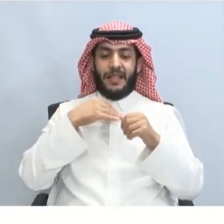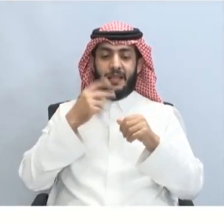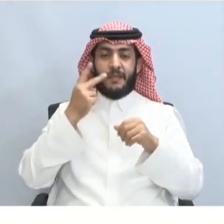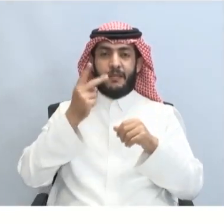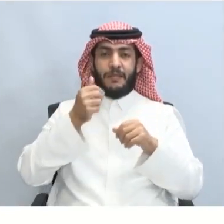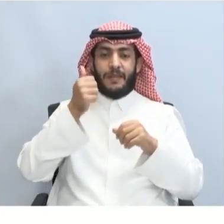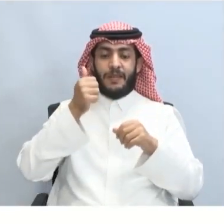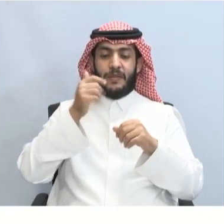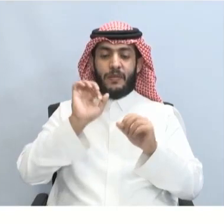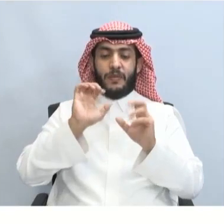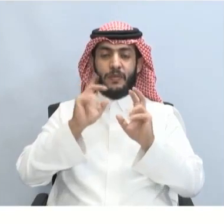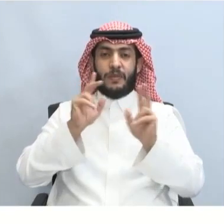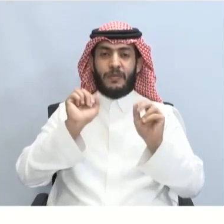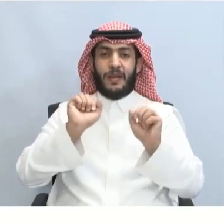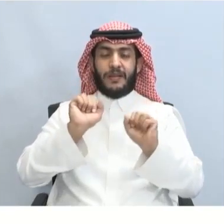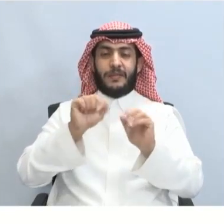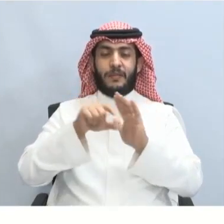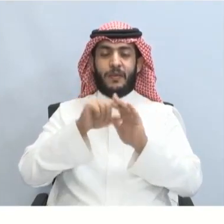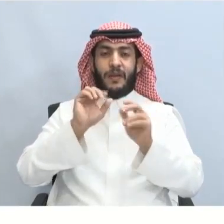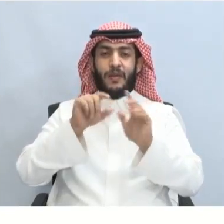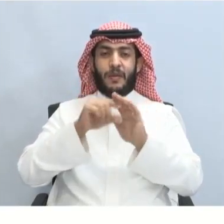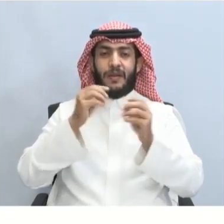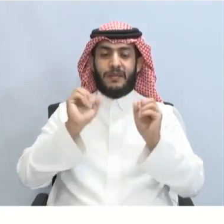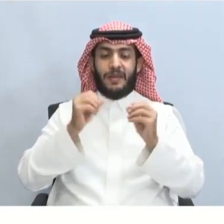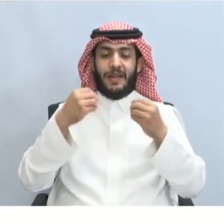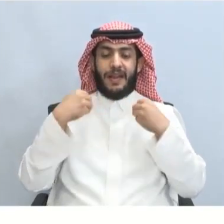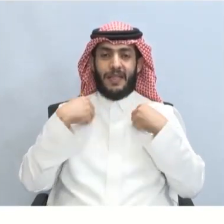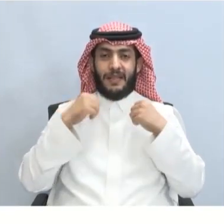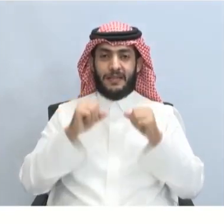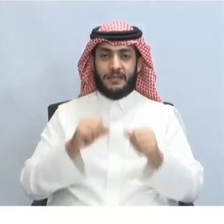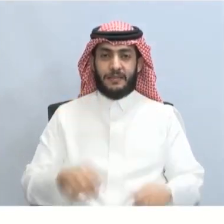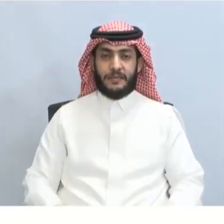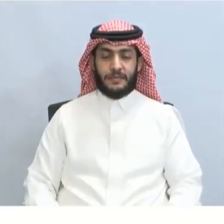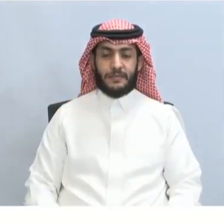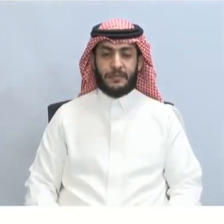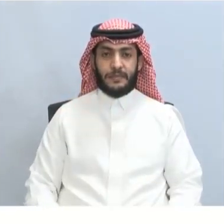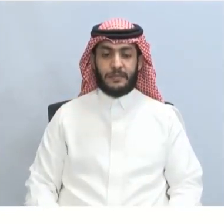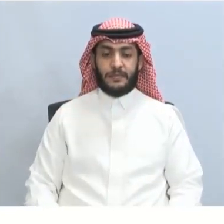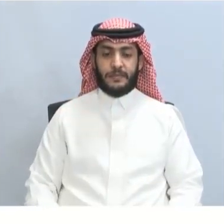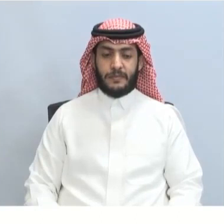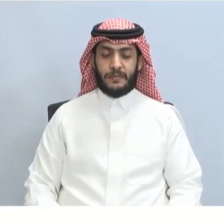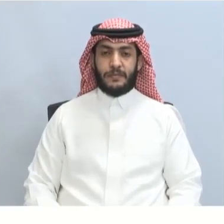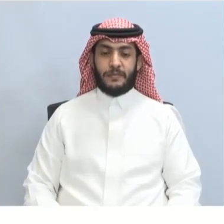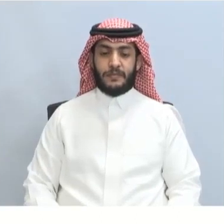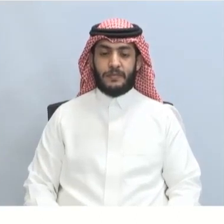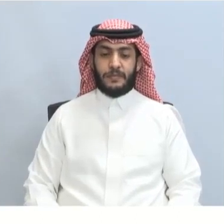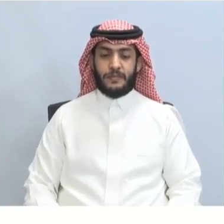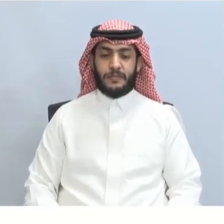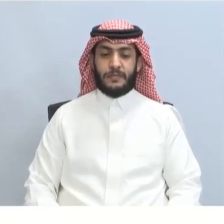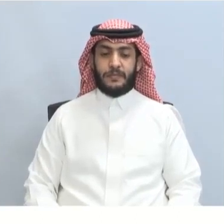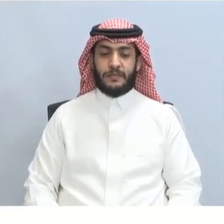تحتوي كل منهما على عنوان باسم هذه الرياضه نقوم